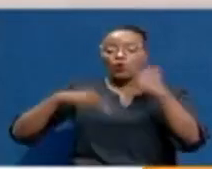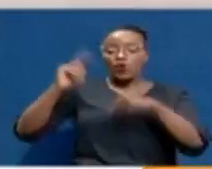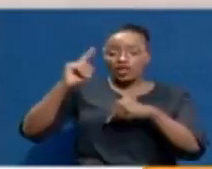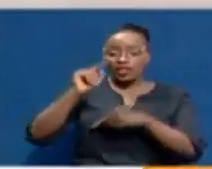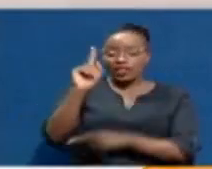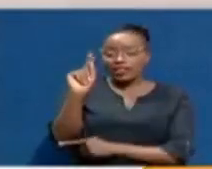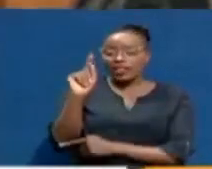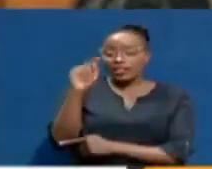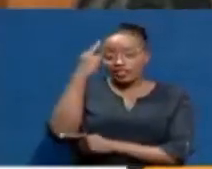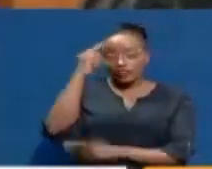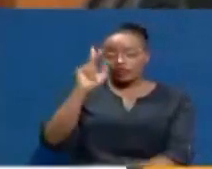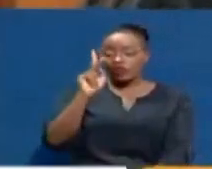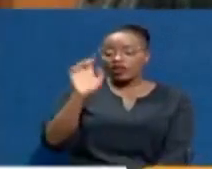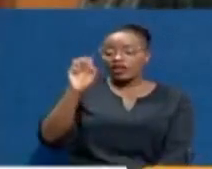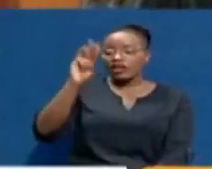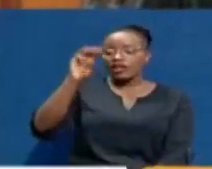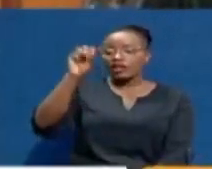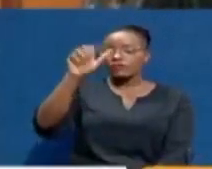KEMSA.